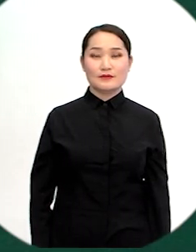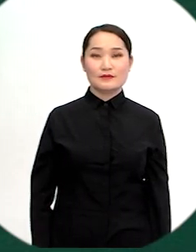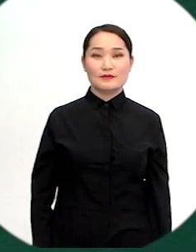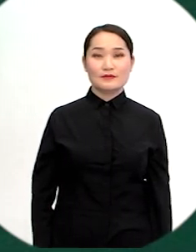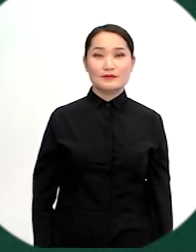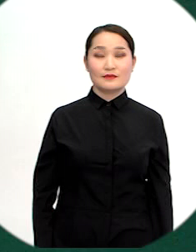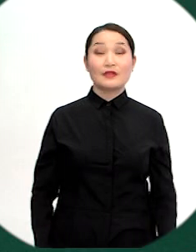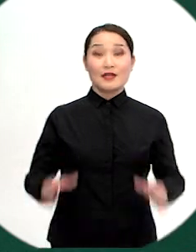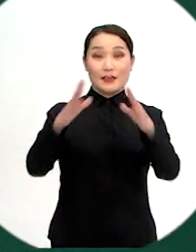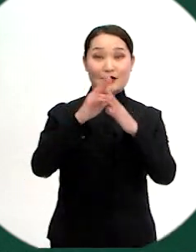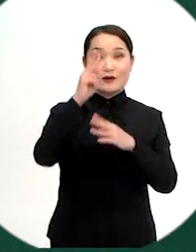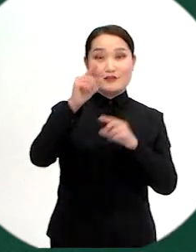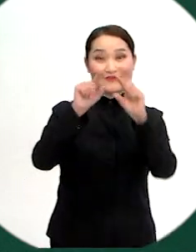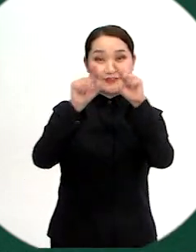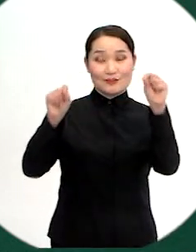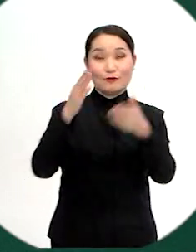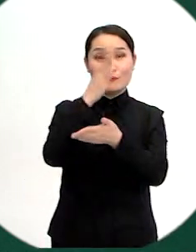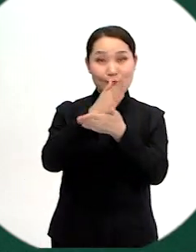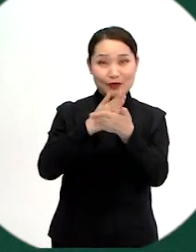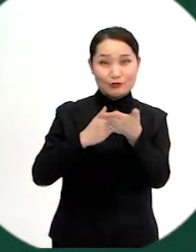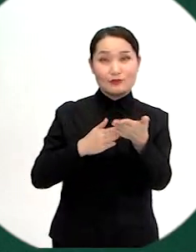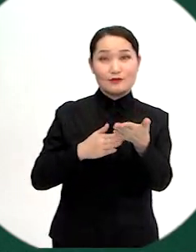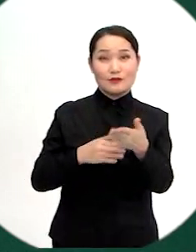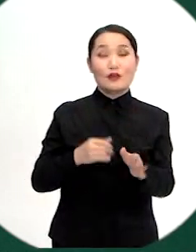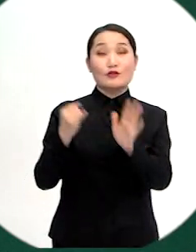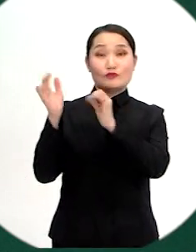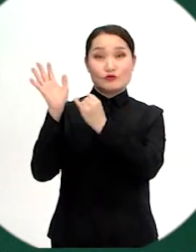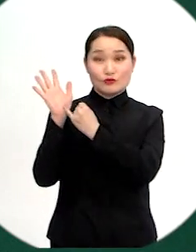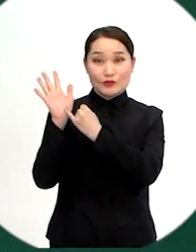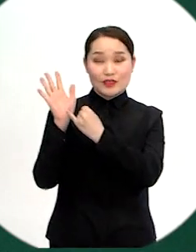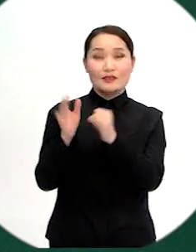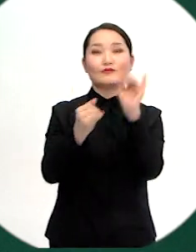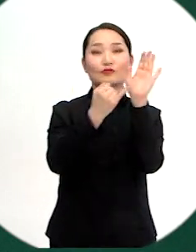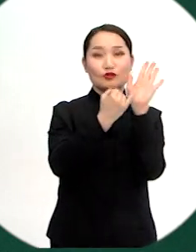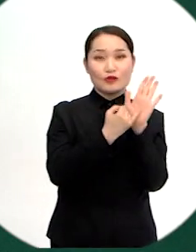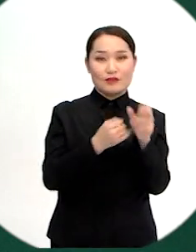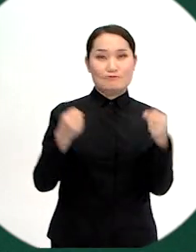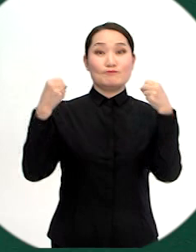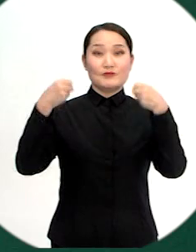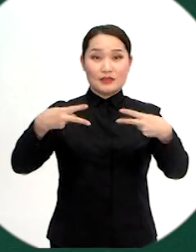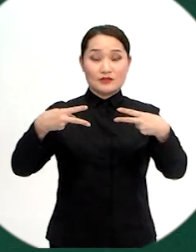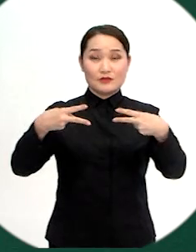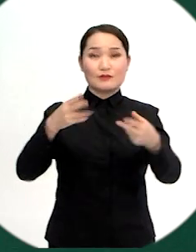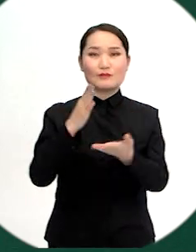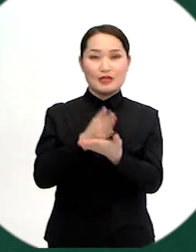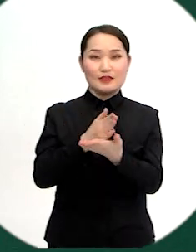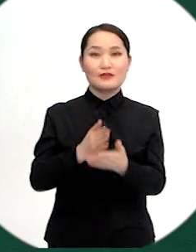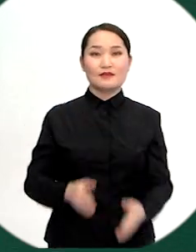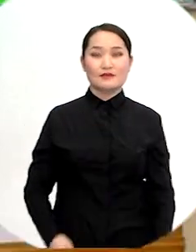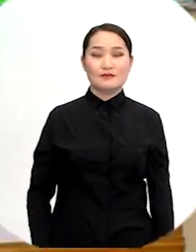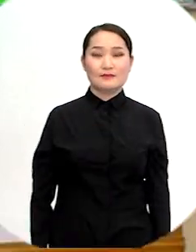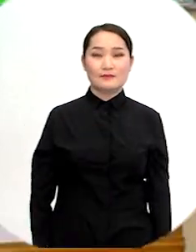За, ингээд 12 савхаа хуваагаад үзтэл 6, 6 тэнцүү бай.